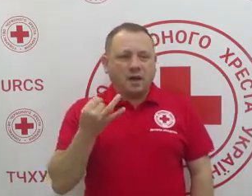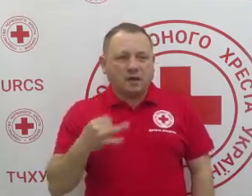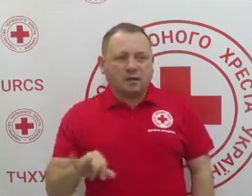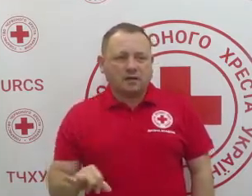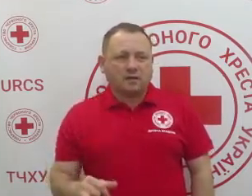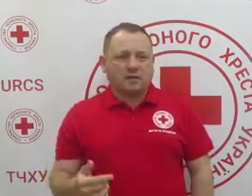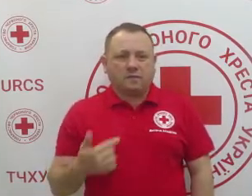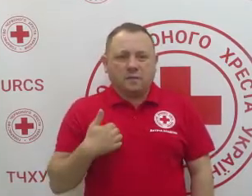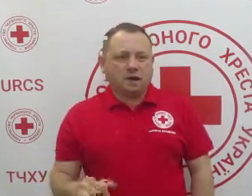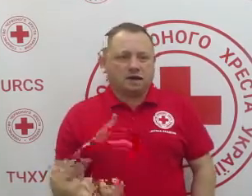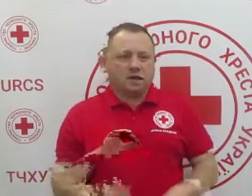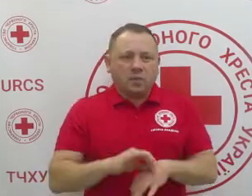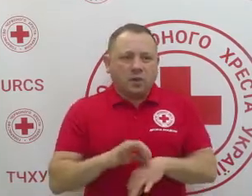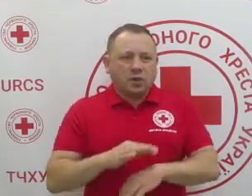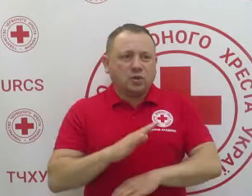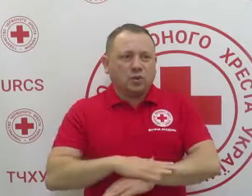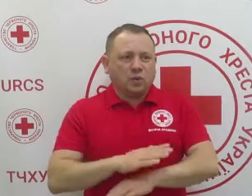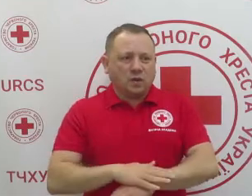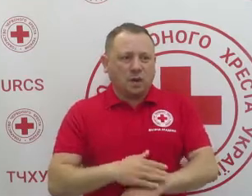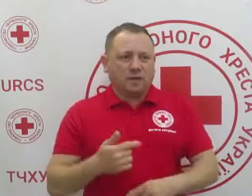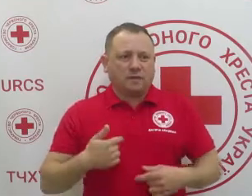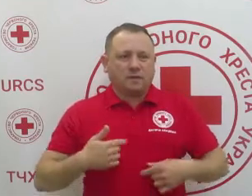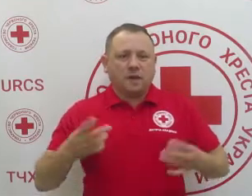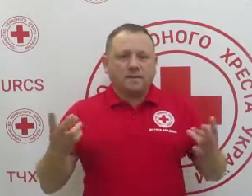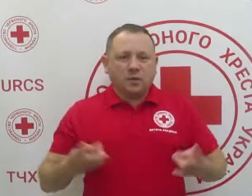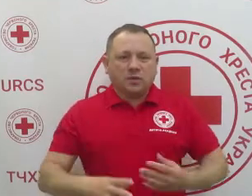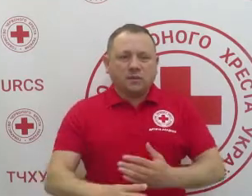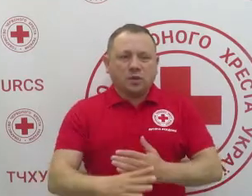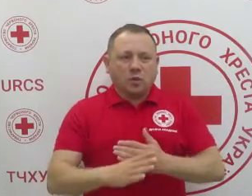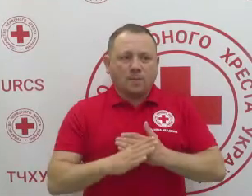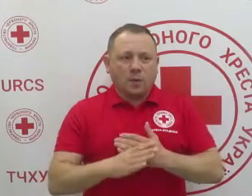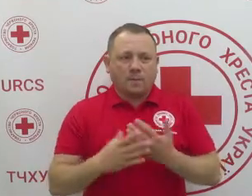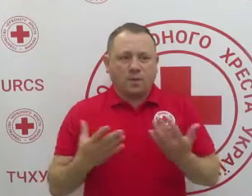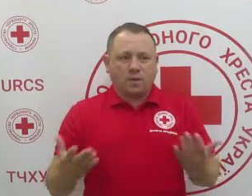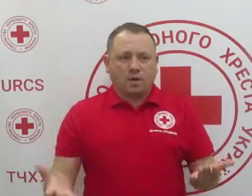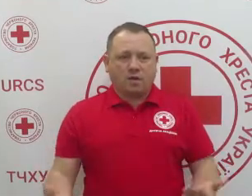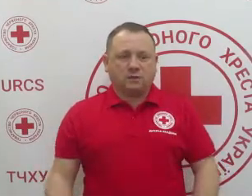Ай-яй-яй, в мене болить рука. Нам потрібна допомога.